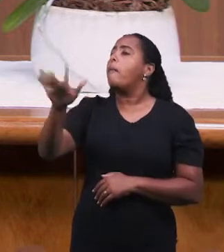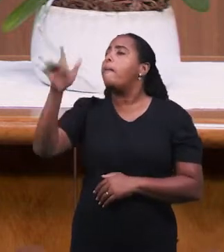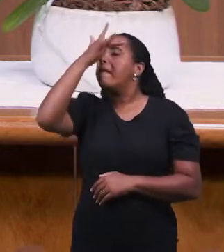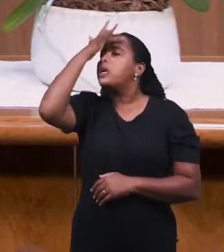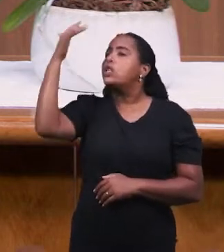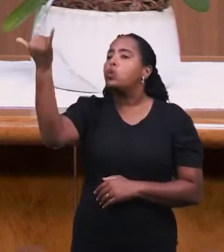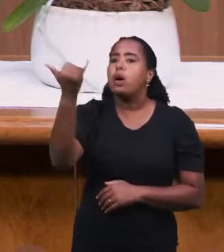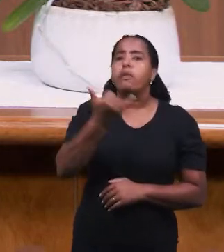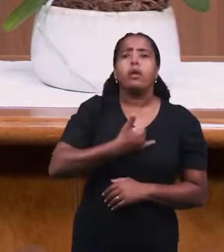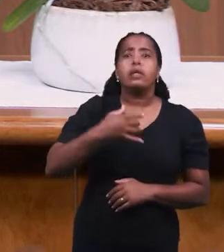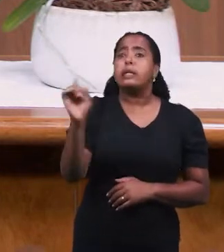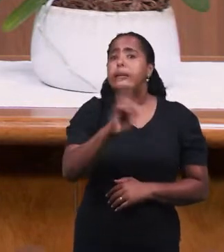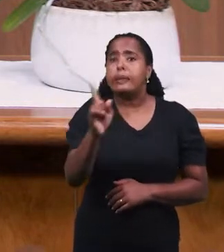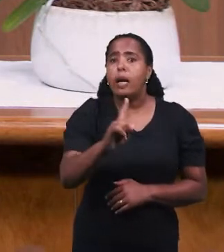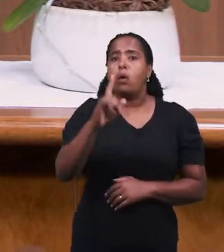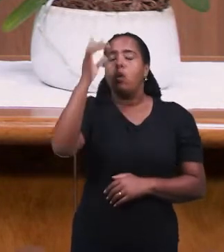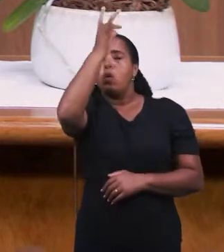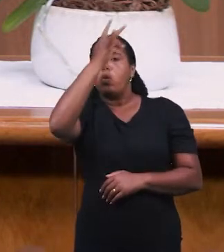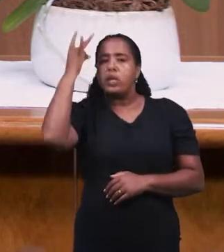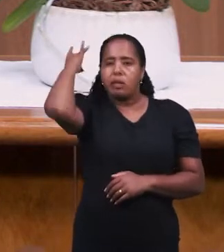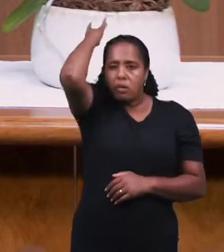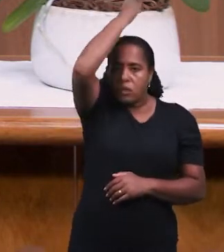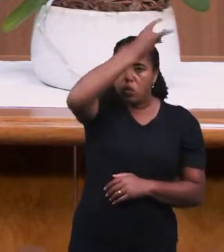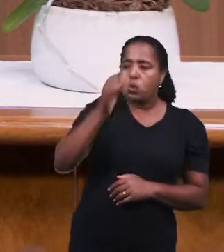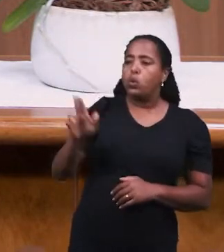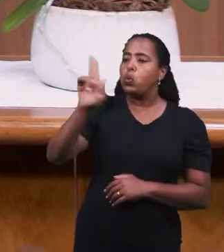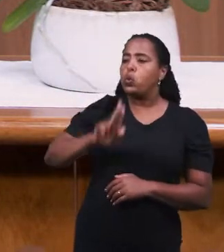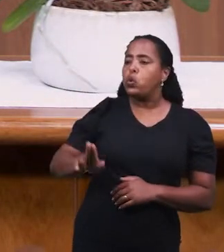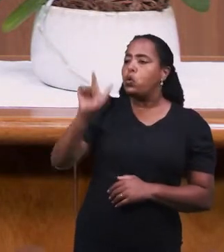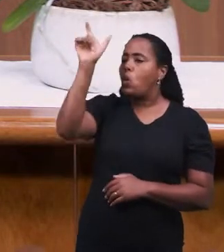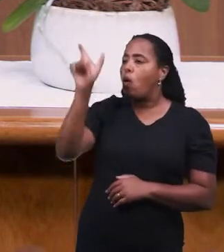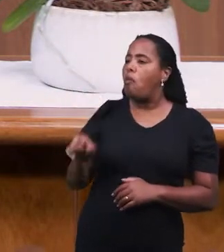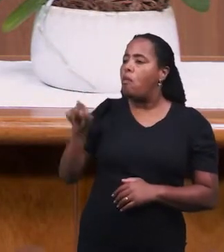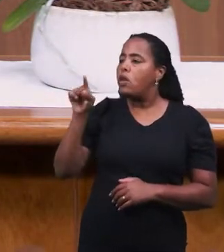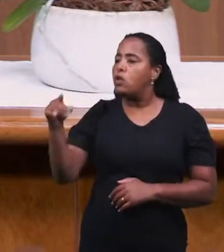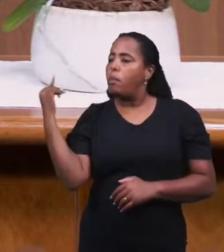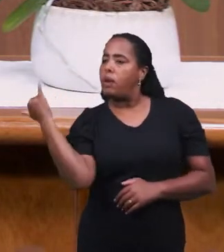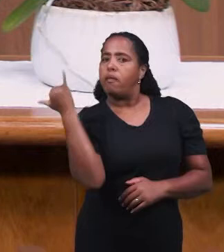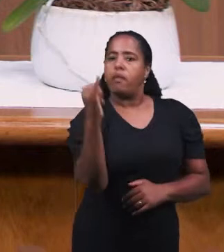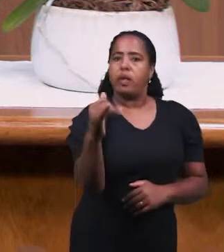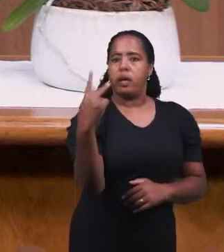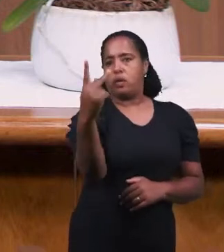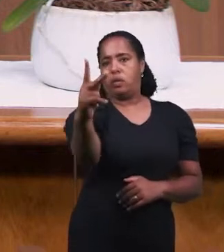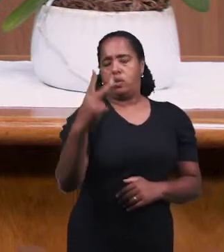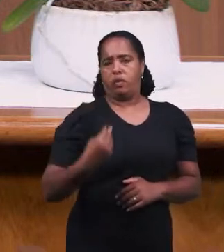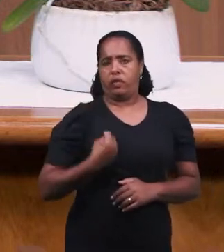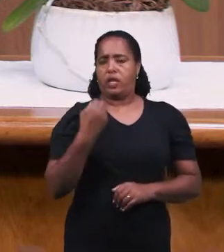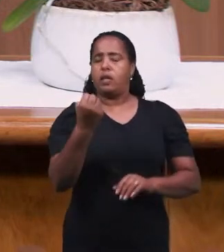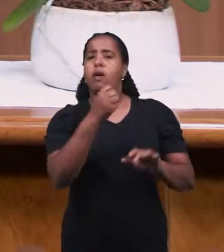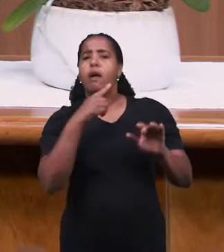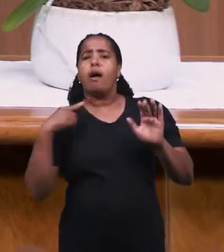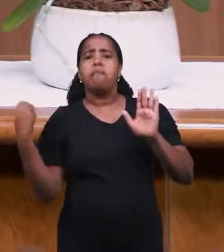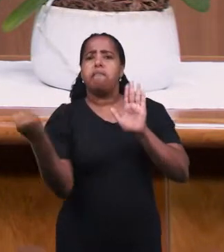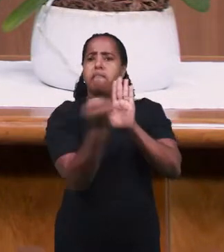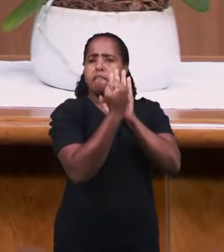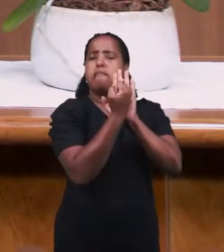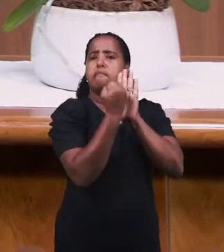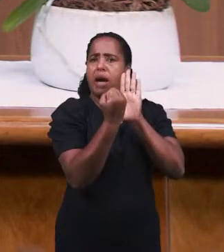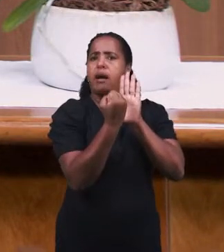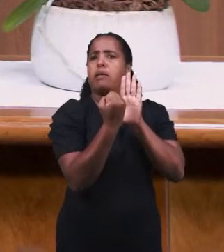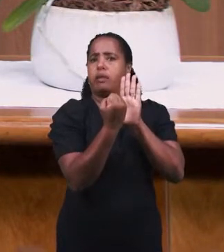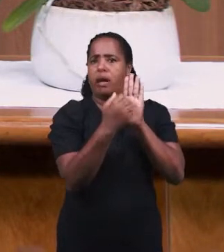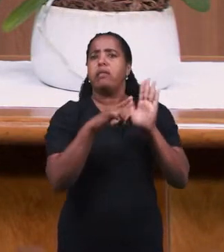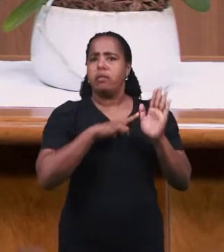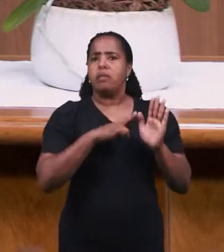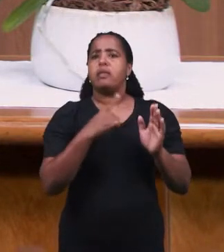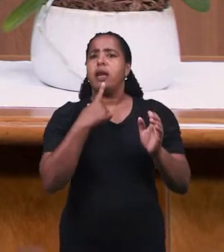Quelqu'un m'a parlé. Non. Quelqu'un a été amené par le Saint-Esprit à te parler. Donc c'est la marque du